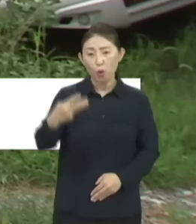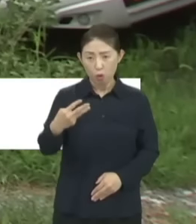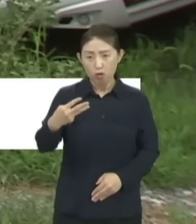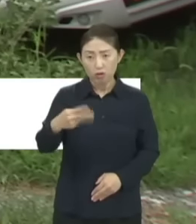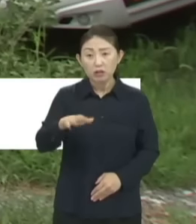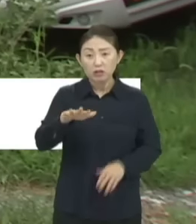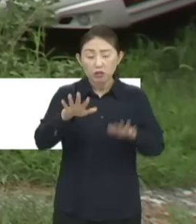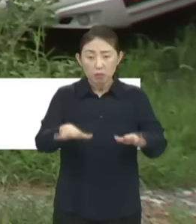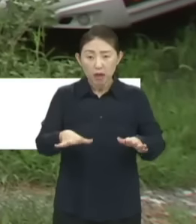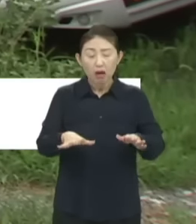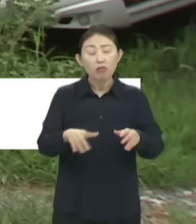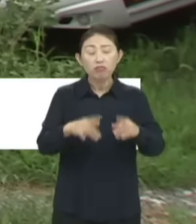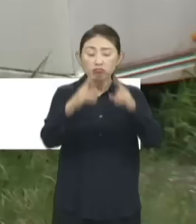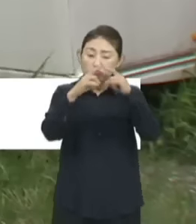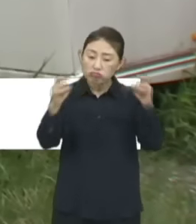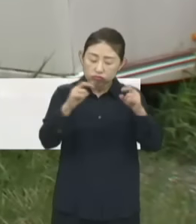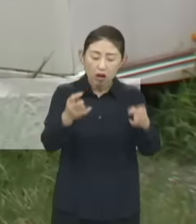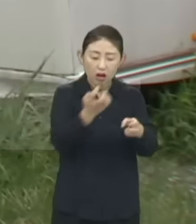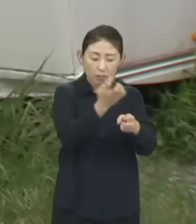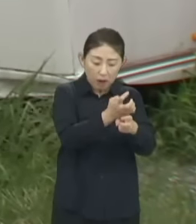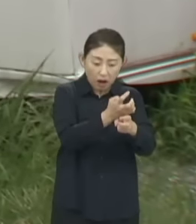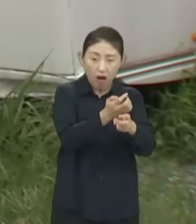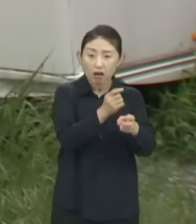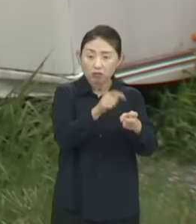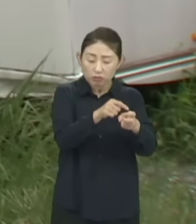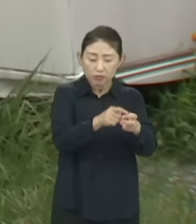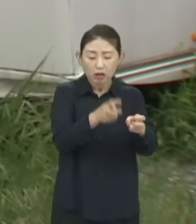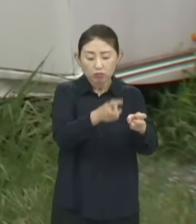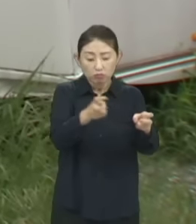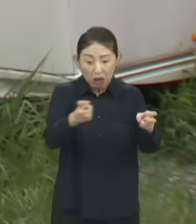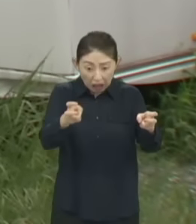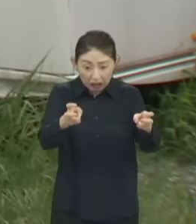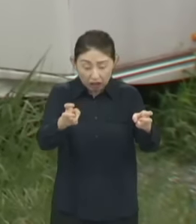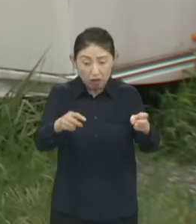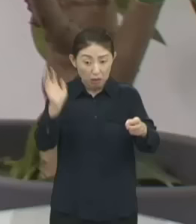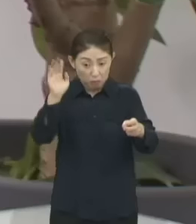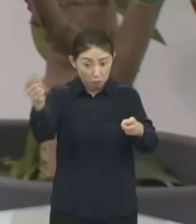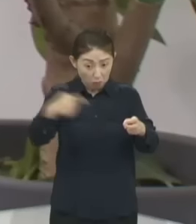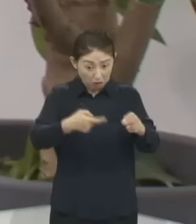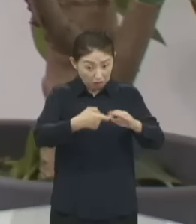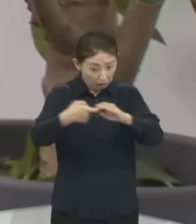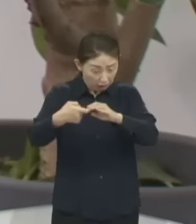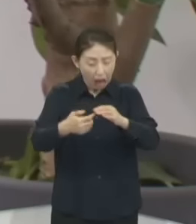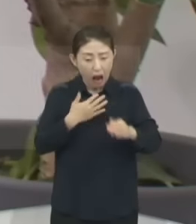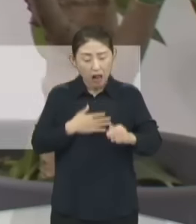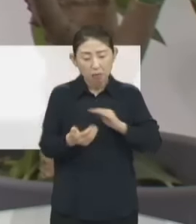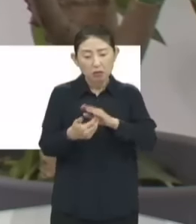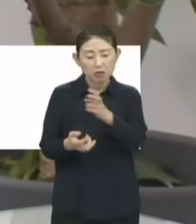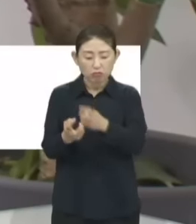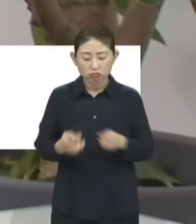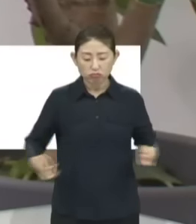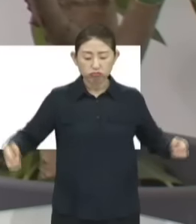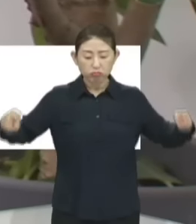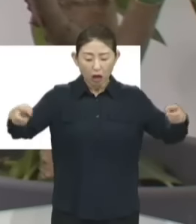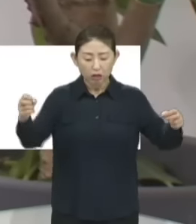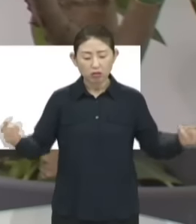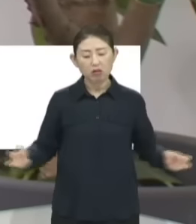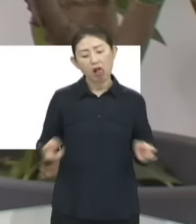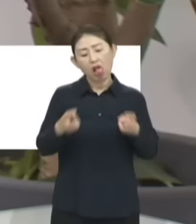바깥으로 나갔다가 다시 주차하는 방식으로 1년 넘게 장기 주차를 이어오고 있습니다. 일부